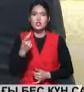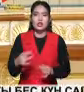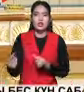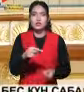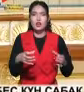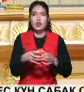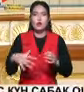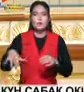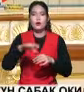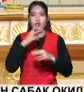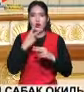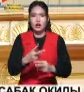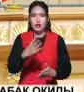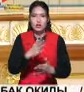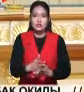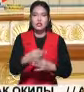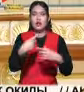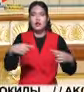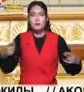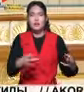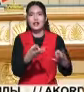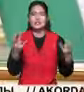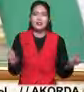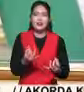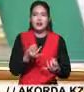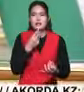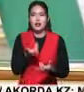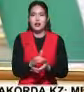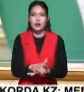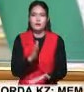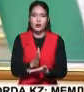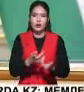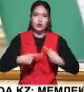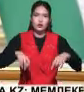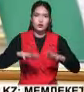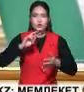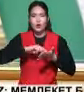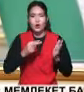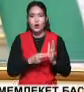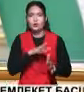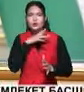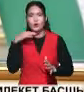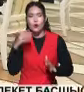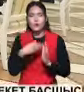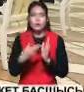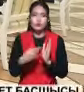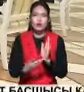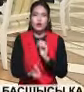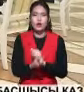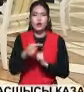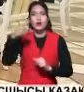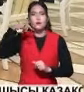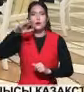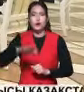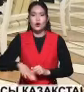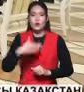отыр. Жасалған жұмыстарға басқа державалар қызығушылық танытады. Саяси мінберлерде ұйымға қатысты көптеген сұрақ қойылады. Мемлекет басшысы ұйымға